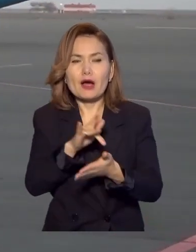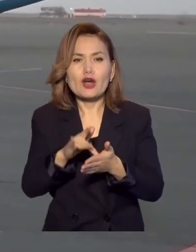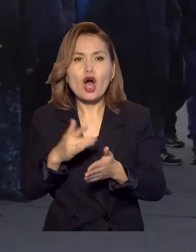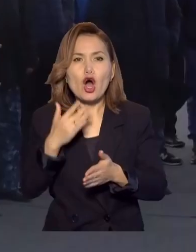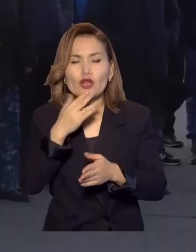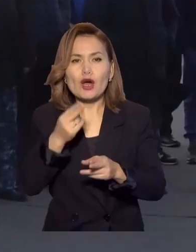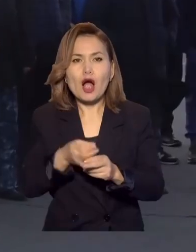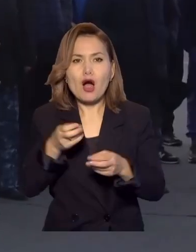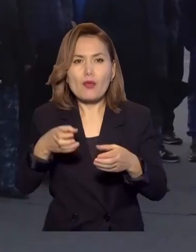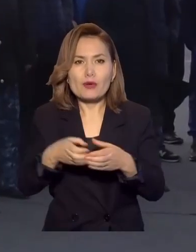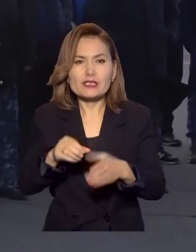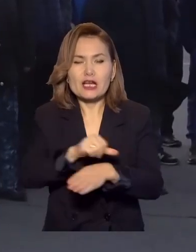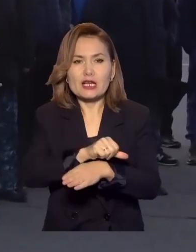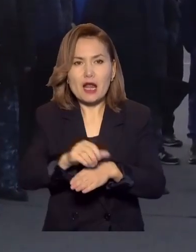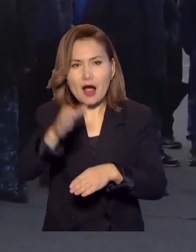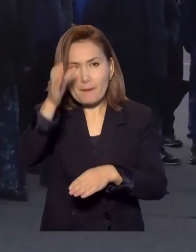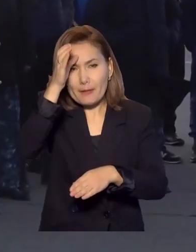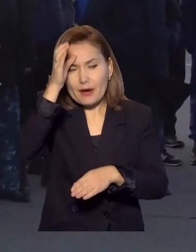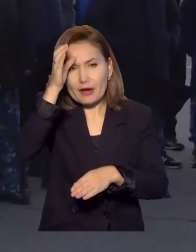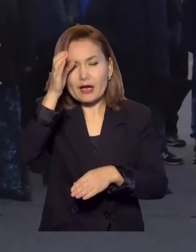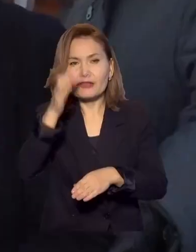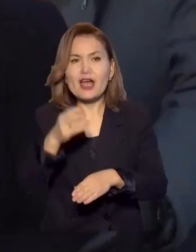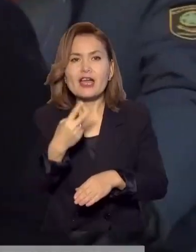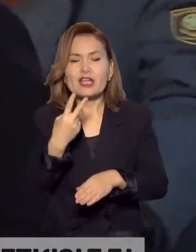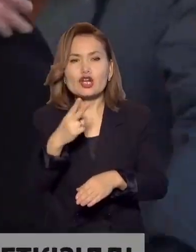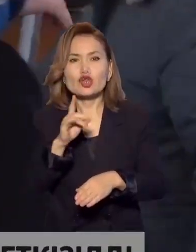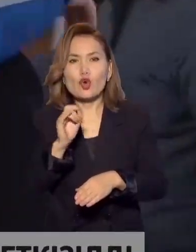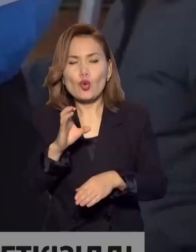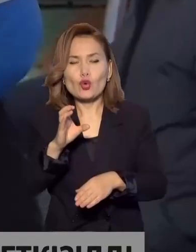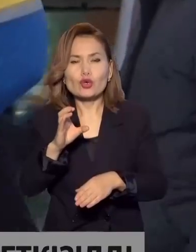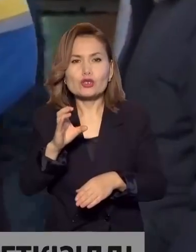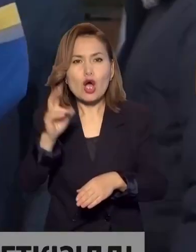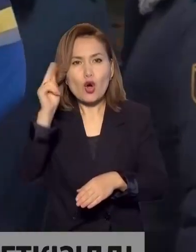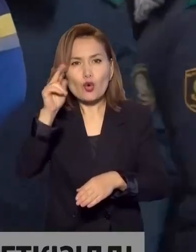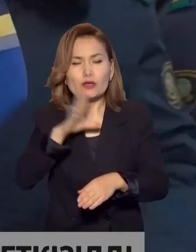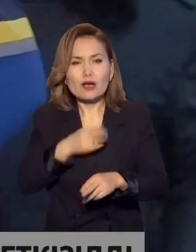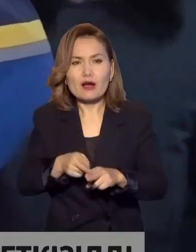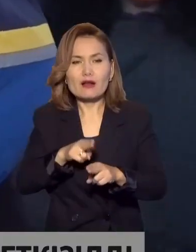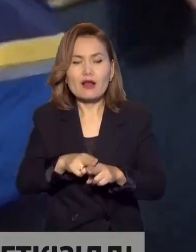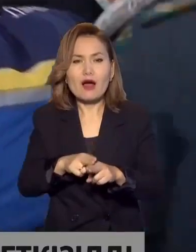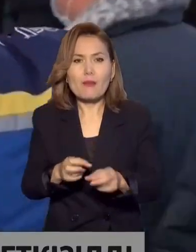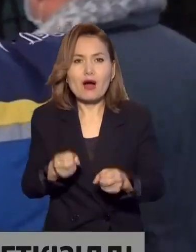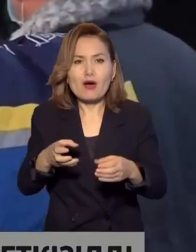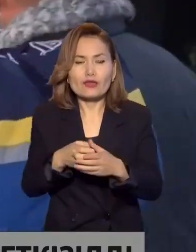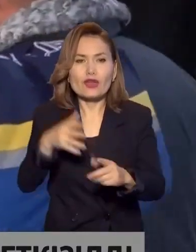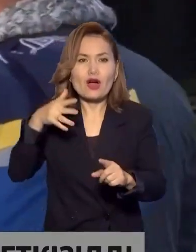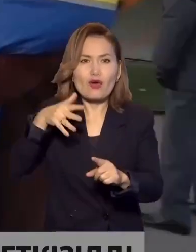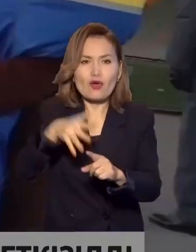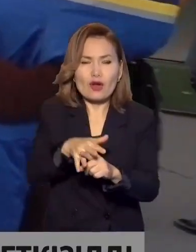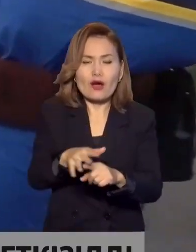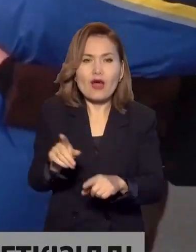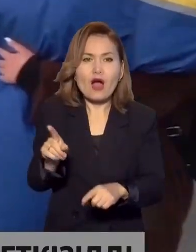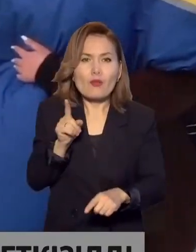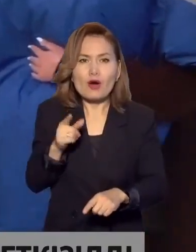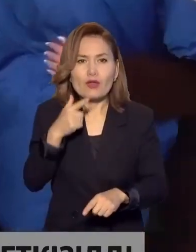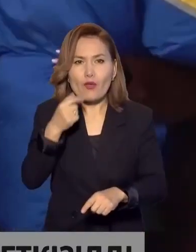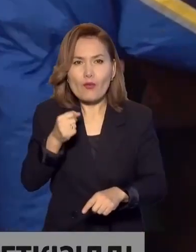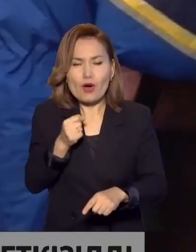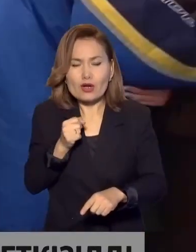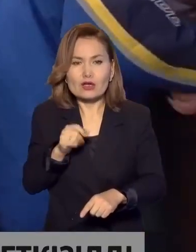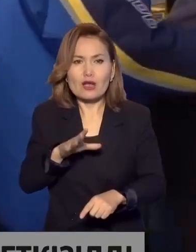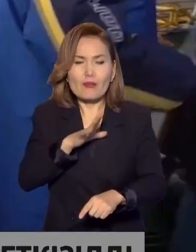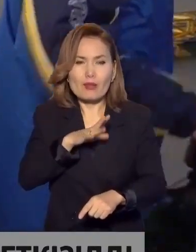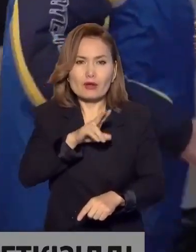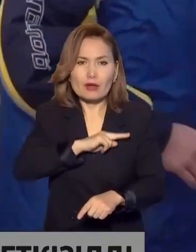комитеті шекара академиясының 2-ші курсында оқыған. Террористер басып кірген сәтте ол шаруашылық блокты күзетіп тұрған. Бүгін тағы